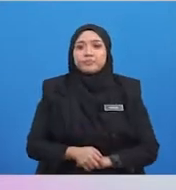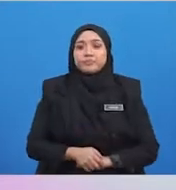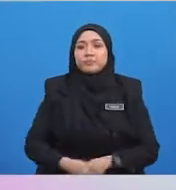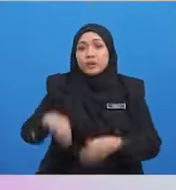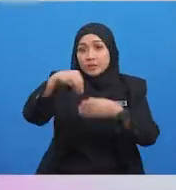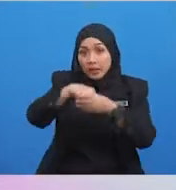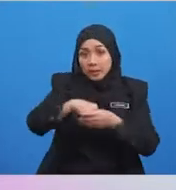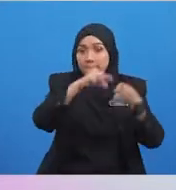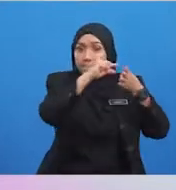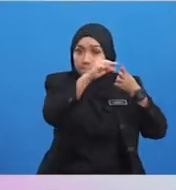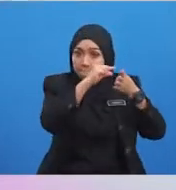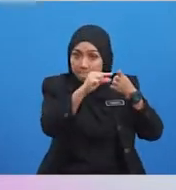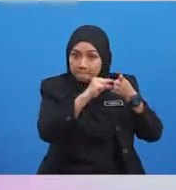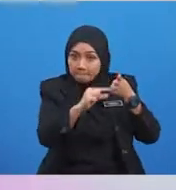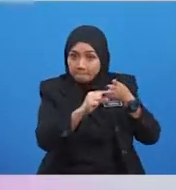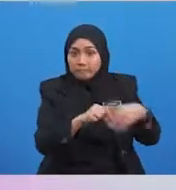Dalam rangkap yang pertama,